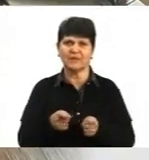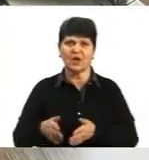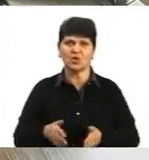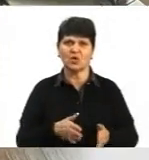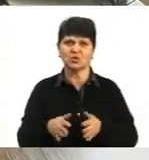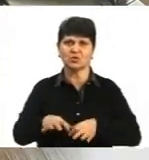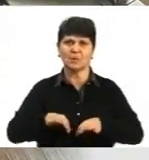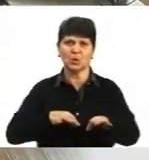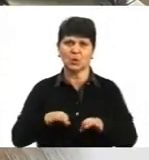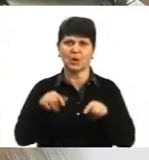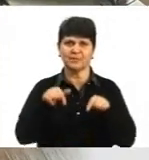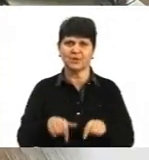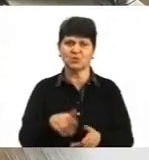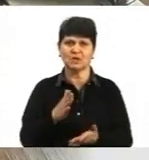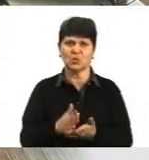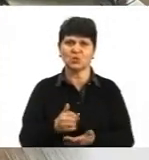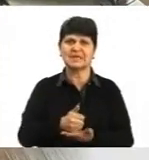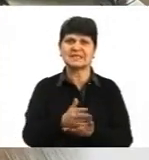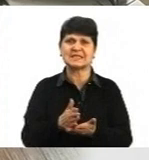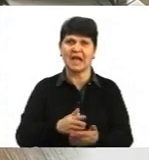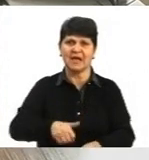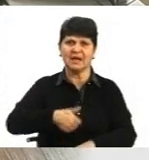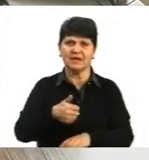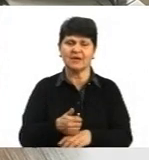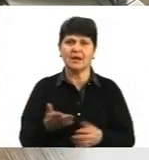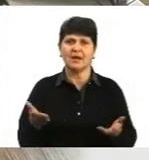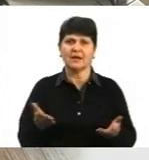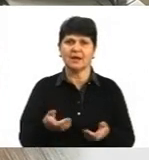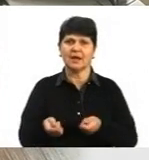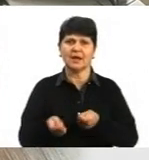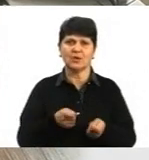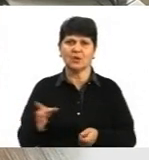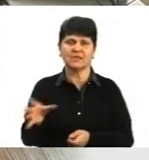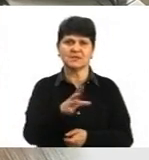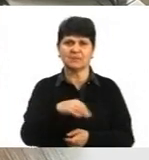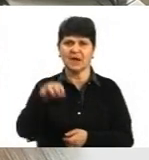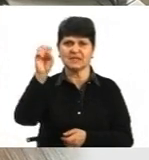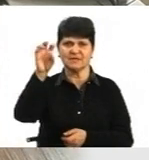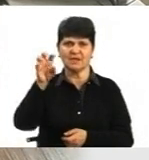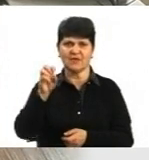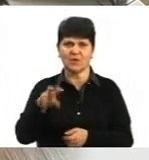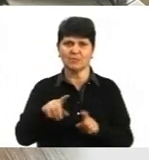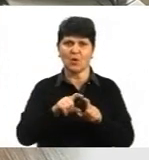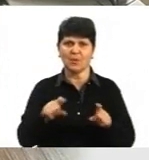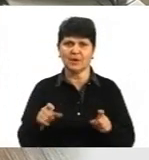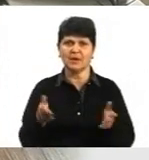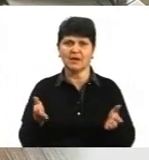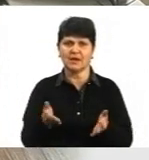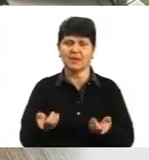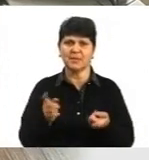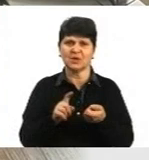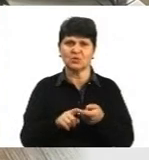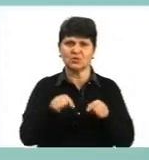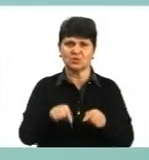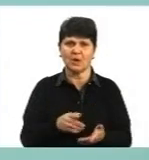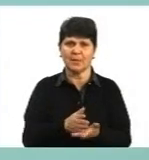Тут знаходиться сервер, який керує всіма світлофорними об'єктами, які підключені до цієї мережі. Ну, на даний